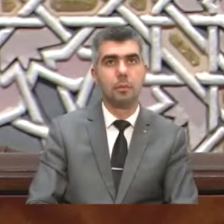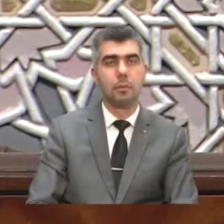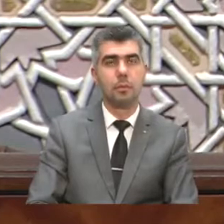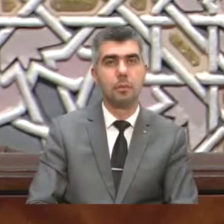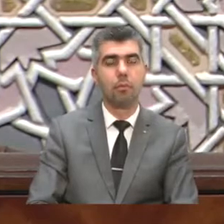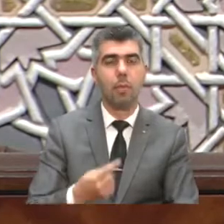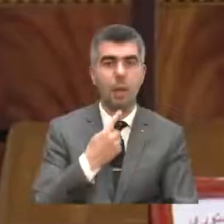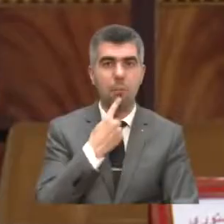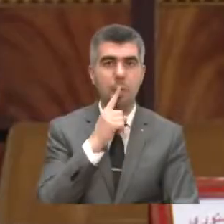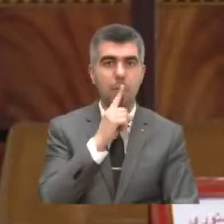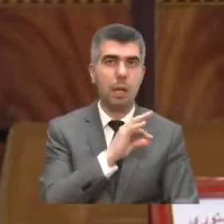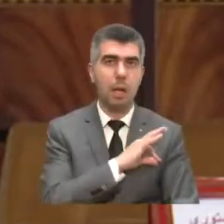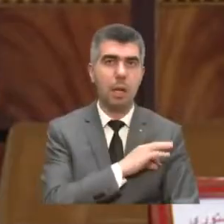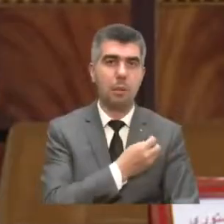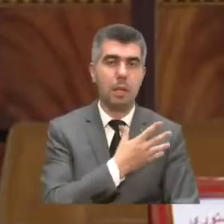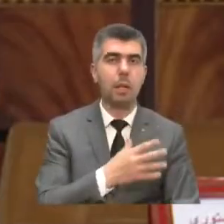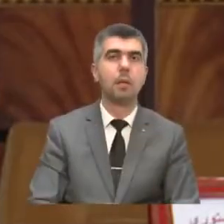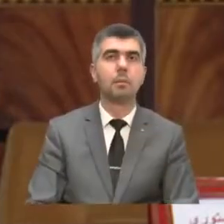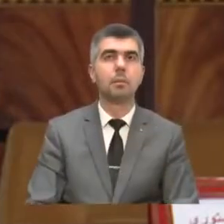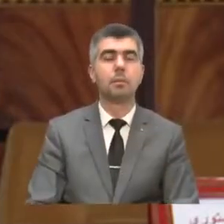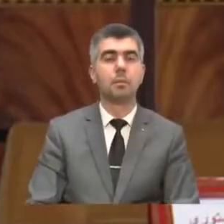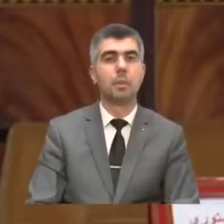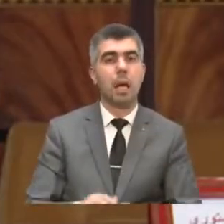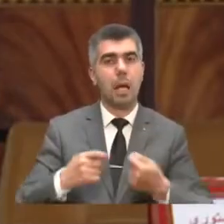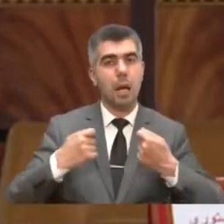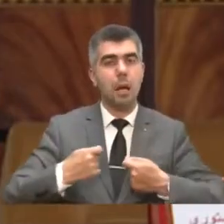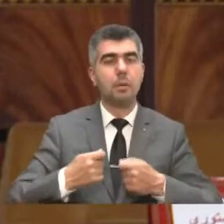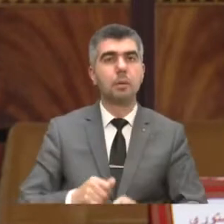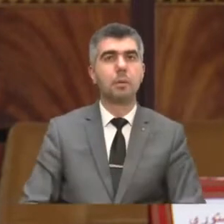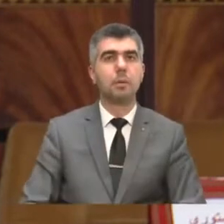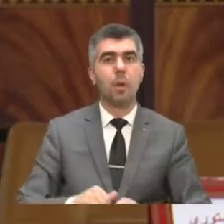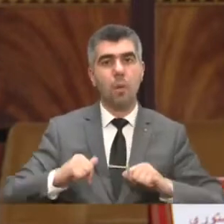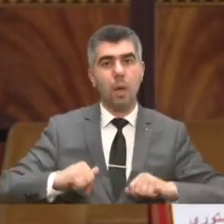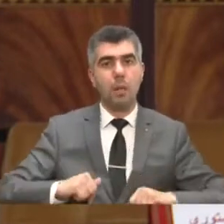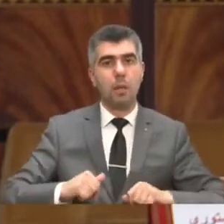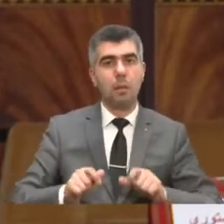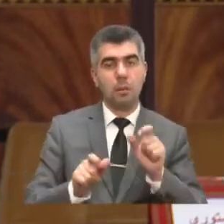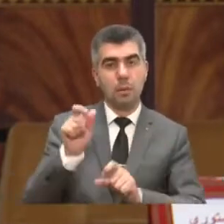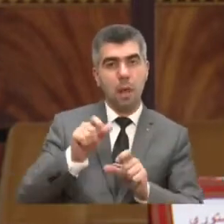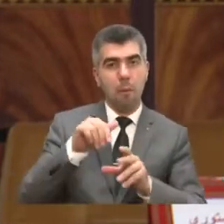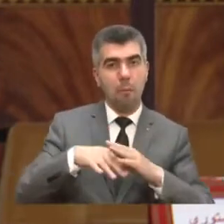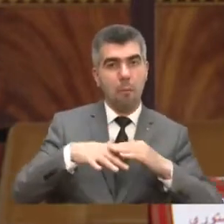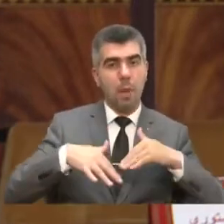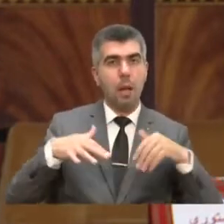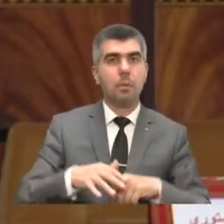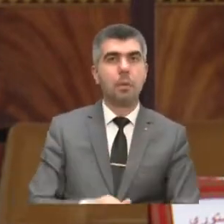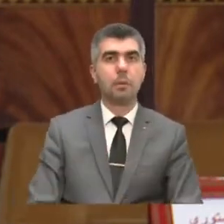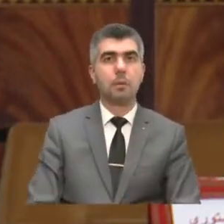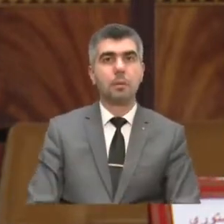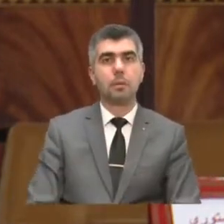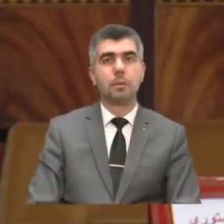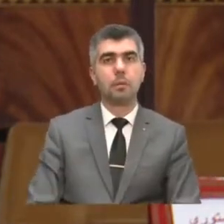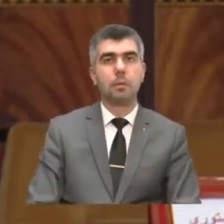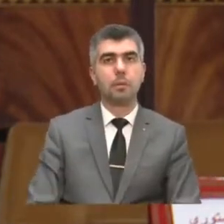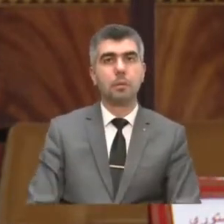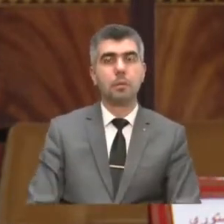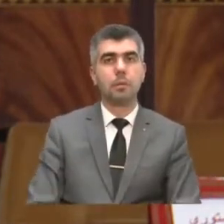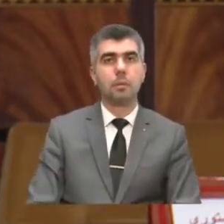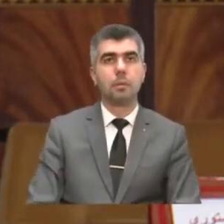بسم الله الرحمن الرحيم. السيد الرئيس، السيد الوزير، السيدات والسادة النواب المحترمين،